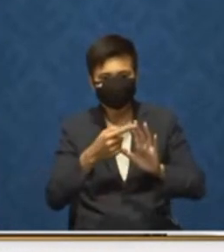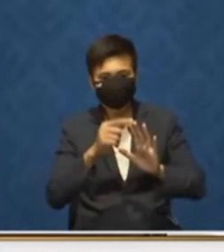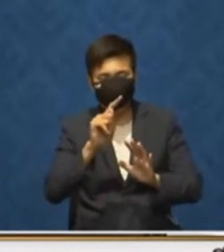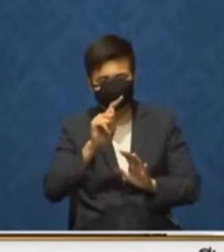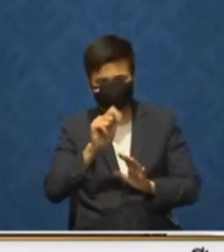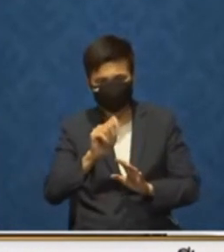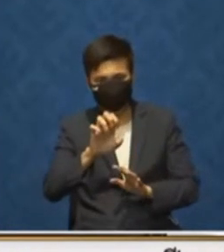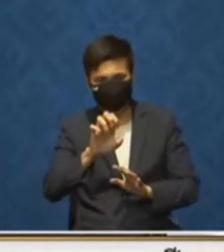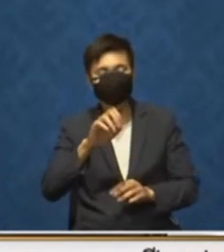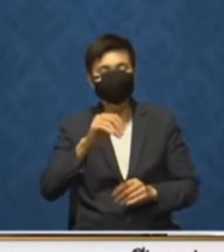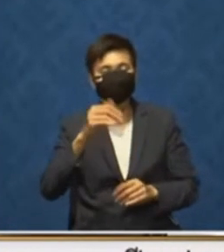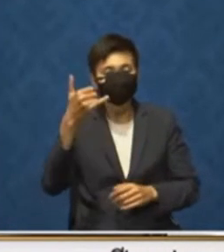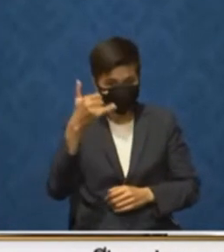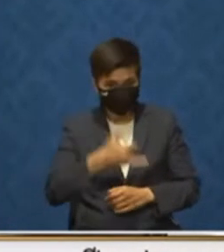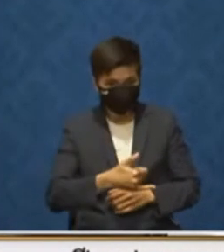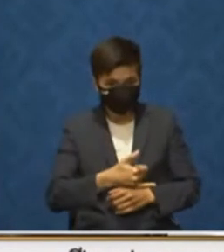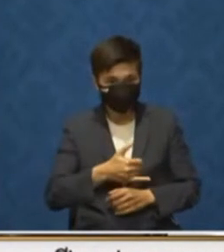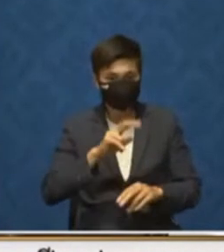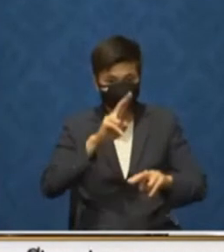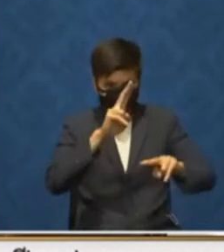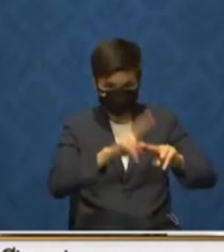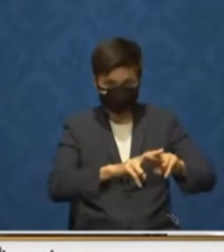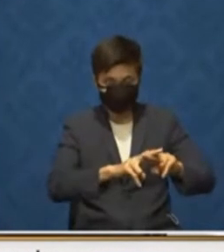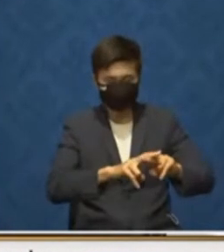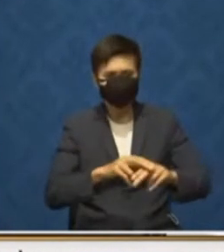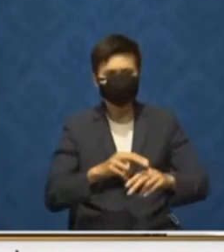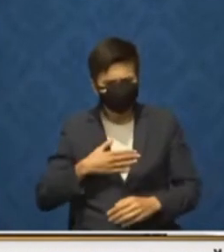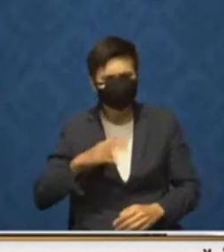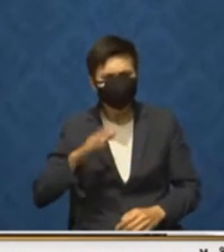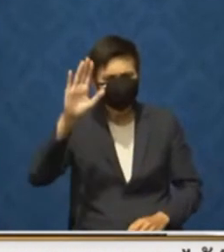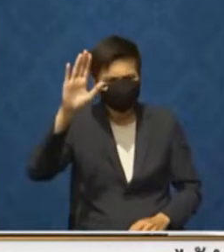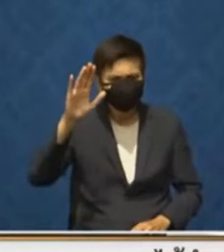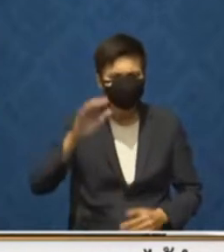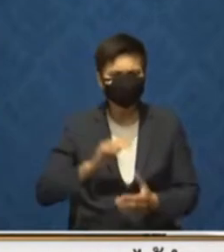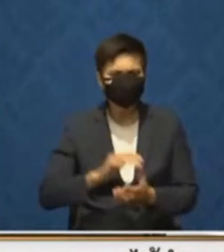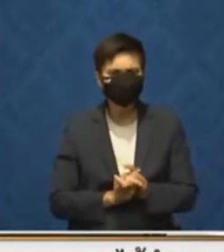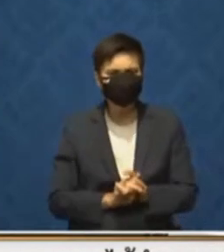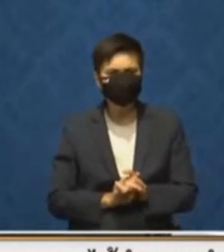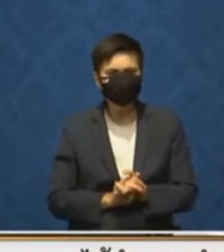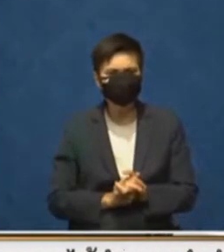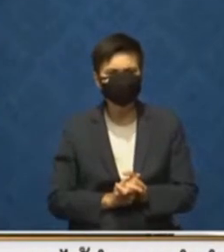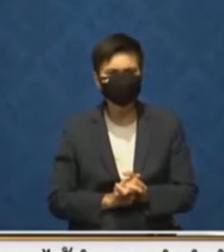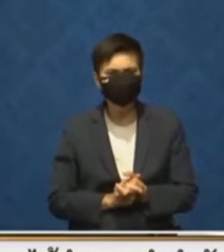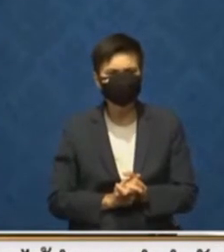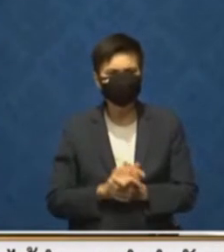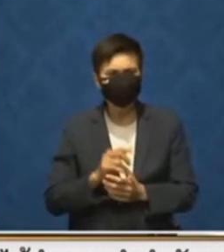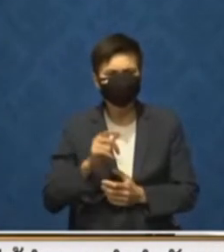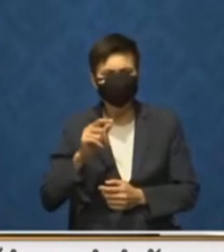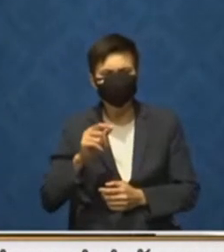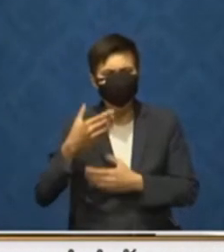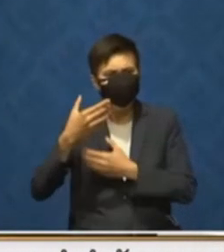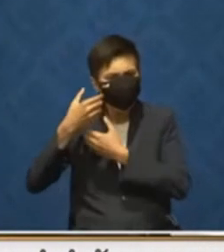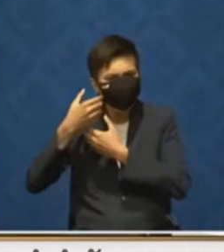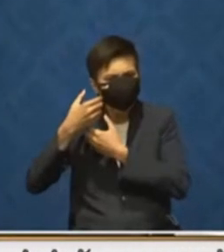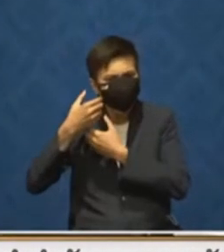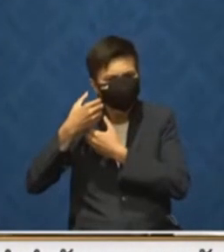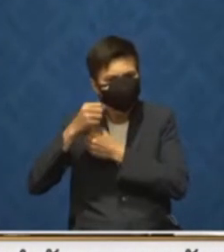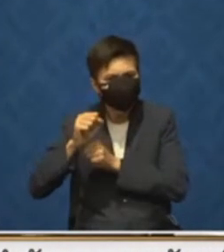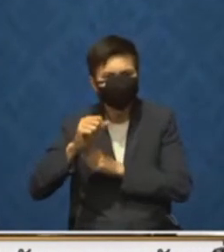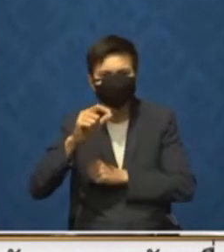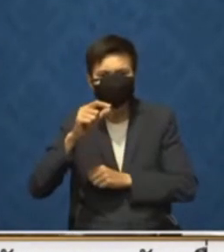อัยการผมก็ทักท้วงไปยังแม่เลี้ยงต่อมาเล่นต่อพรรคประชาธิปัตย์รู้จักกันดี